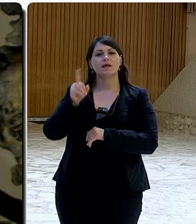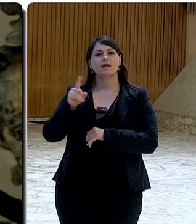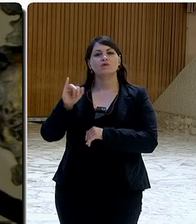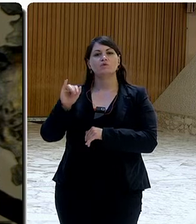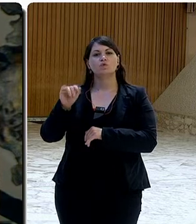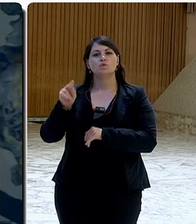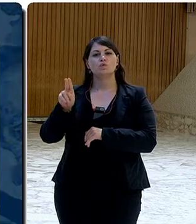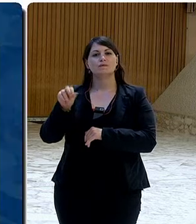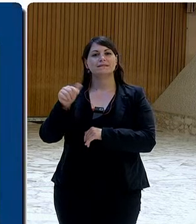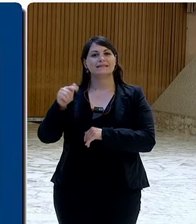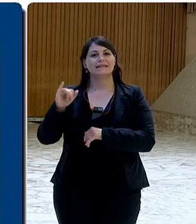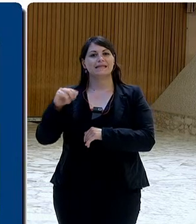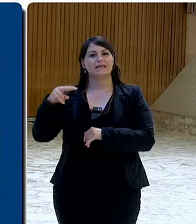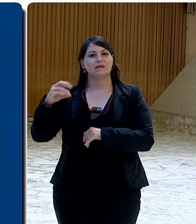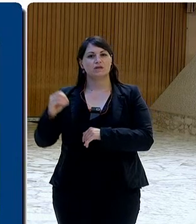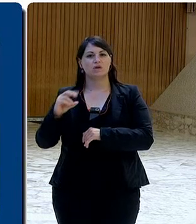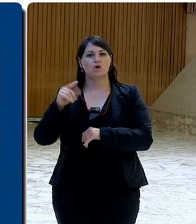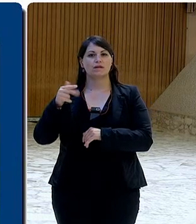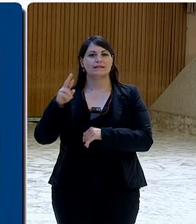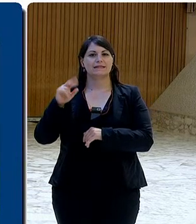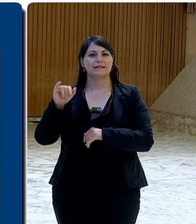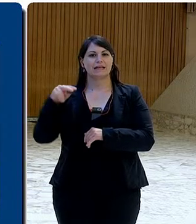Trincia.